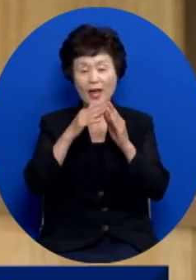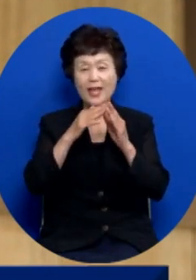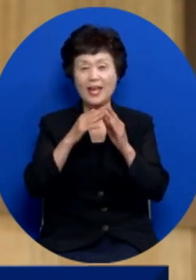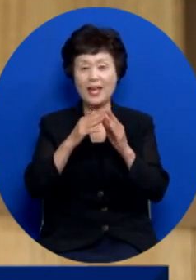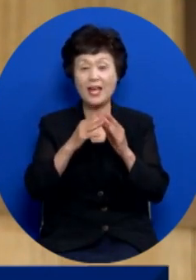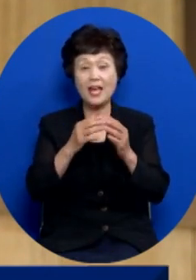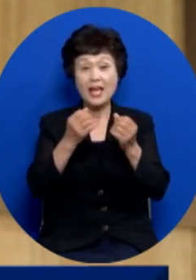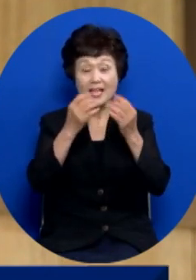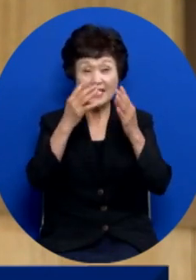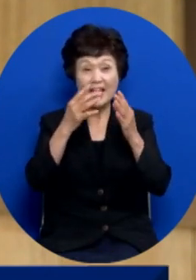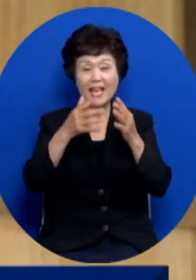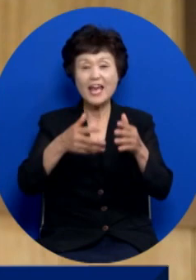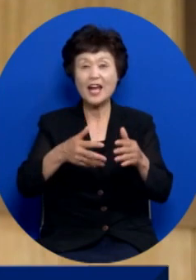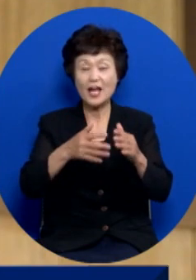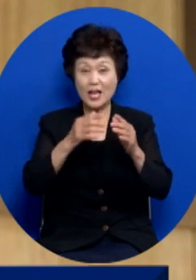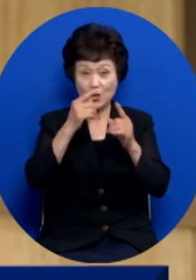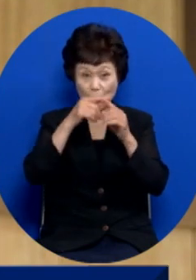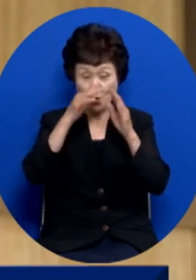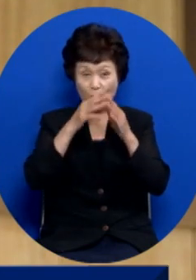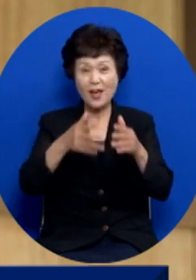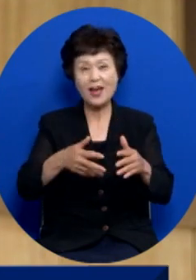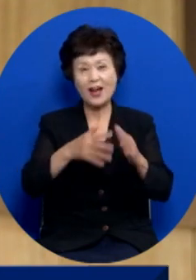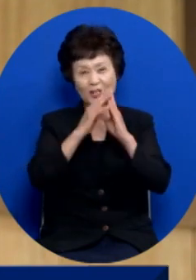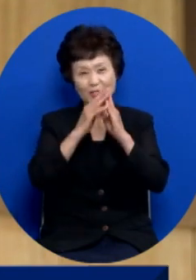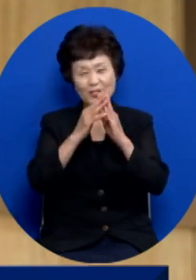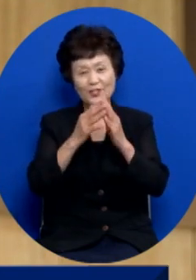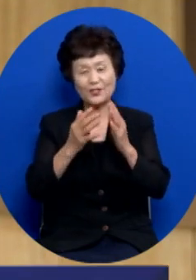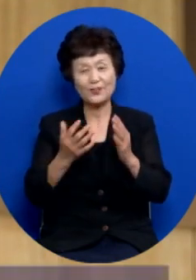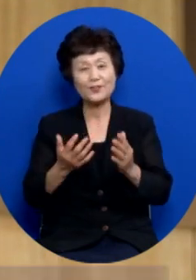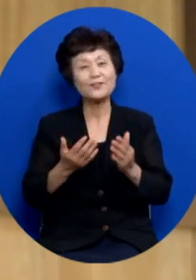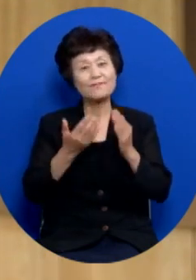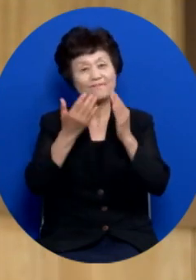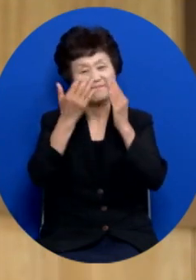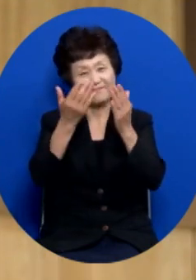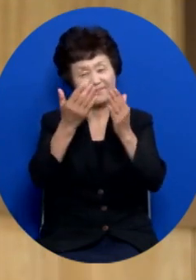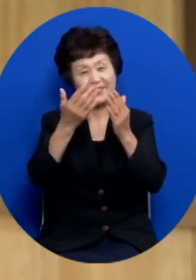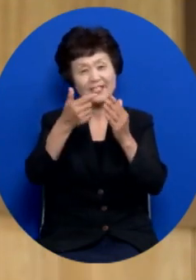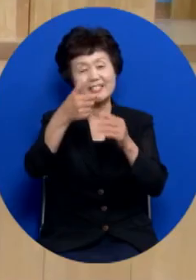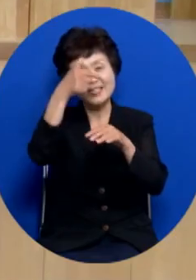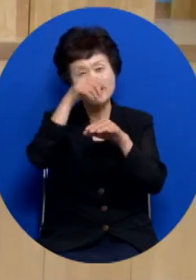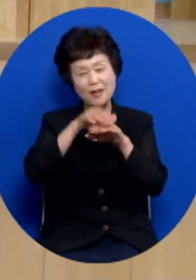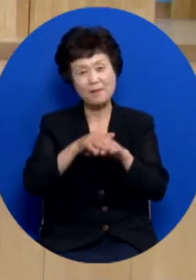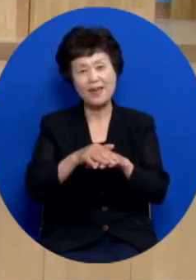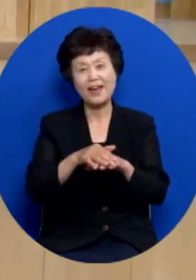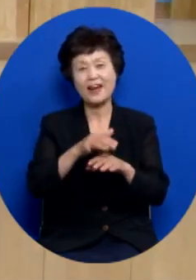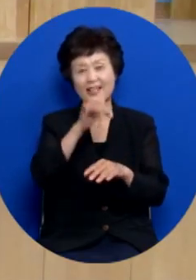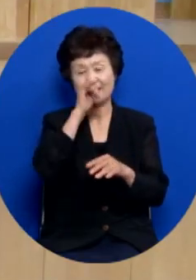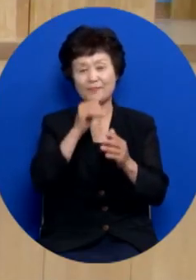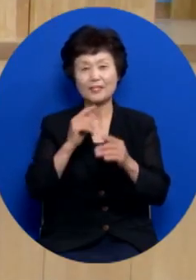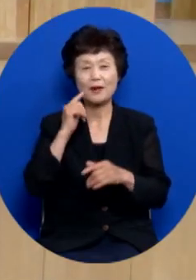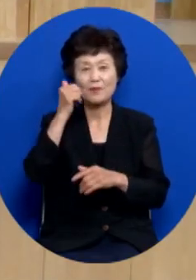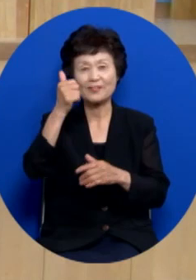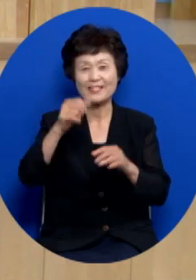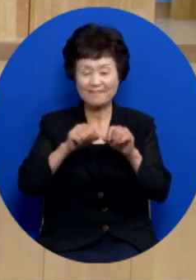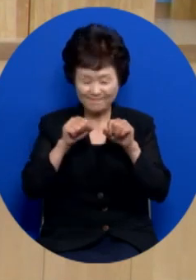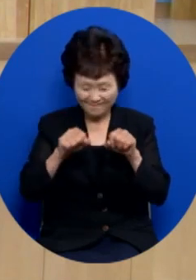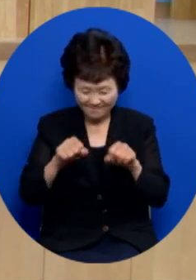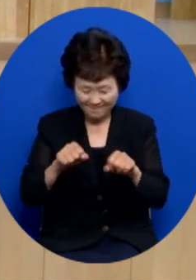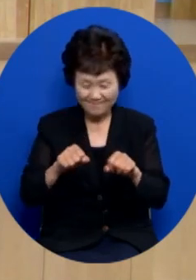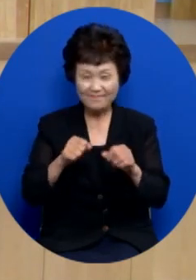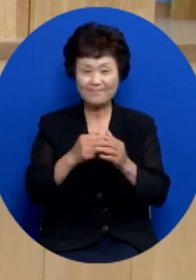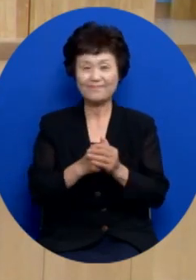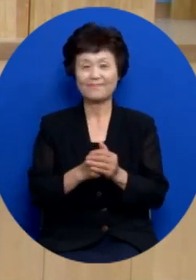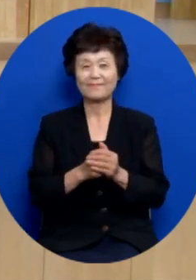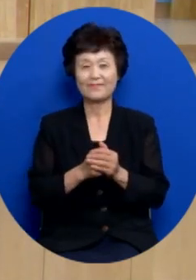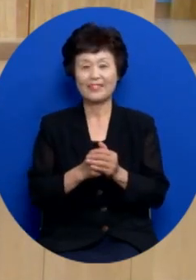새 교회 헌당 예식을 드렸습니다. 김광재 위임 목사님 모시고 이야기 나누겠습니다. 목사님 안녕하세요. 네, 안녕하세요.